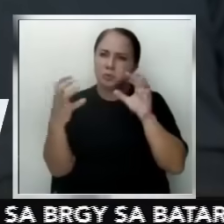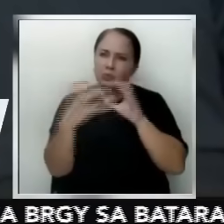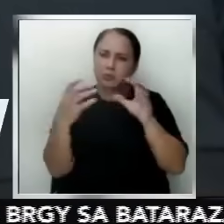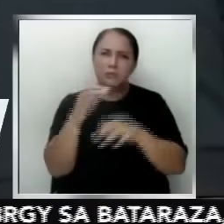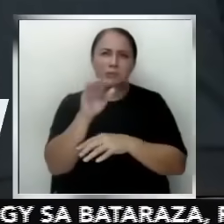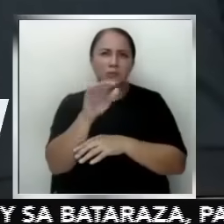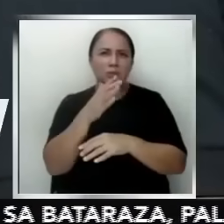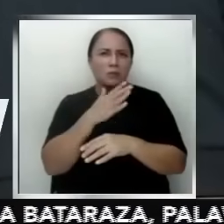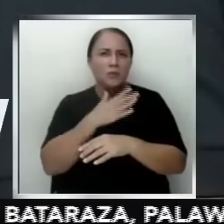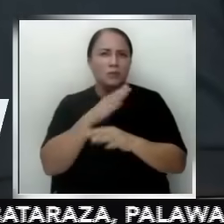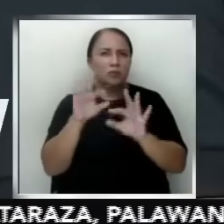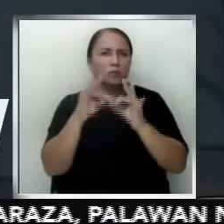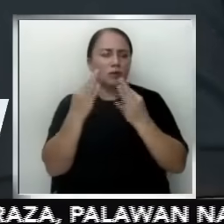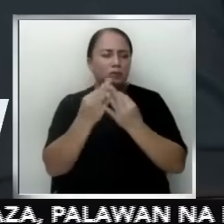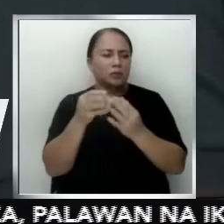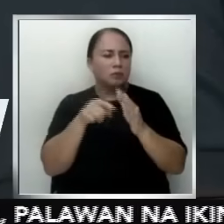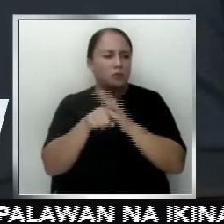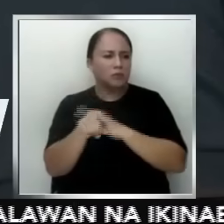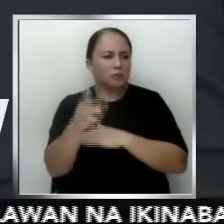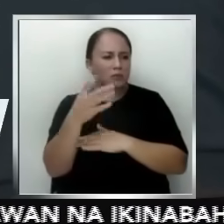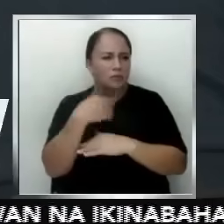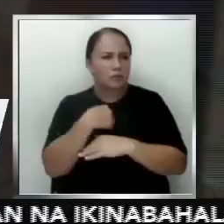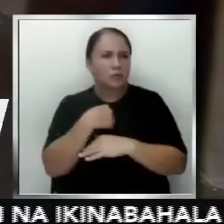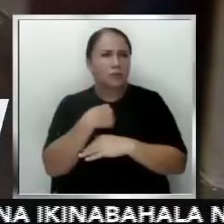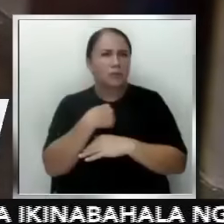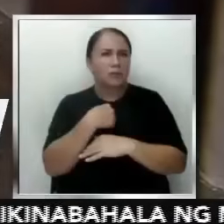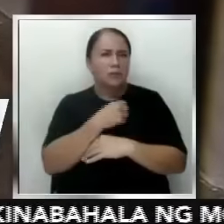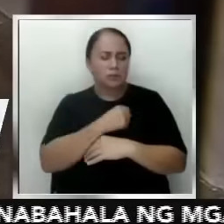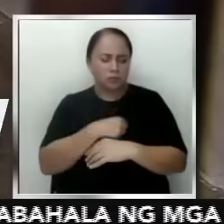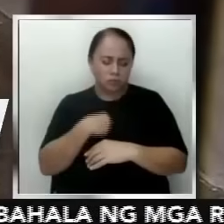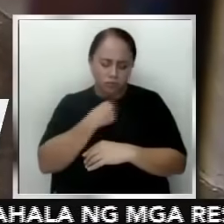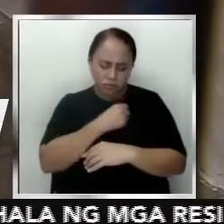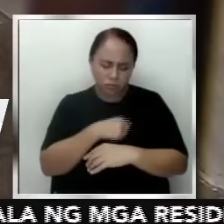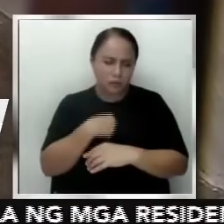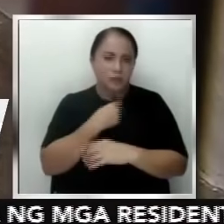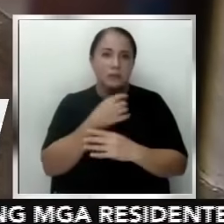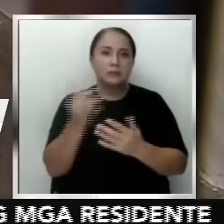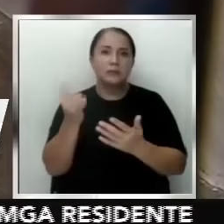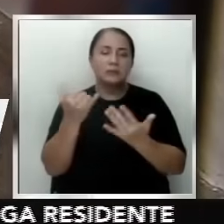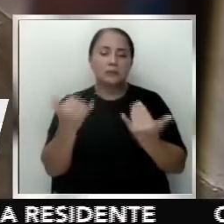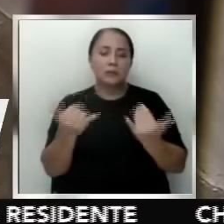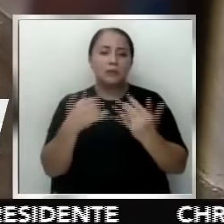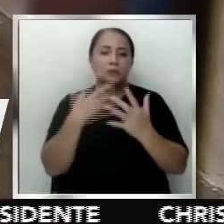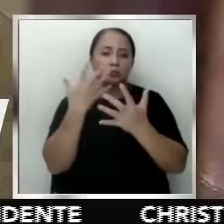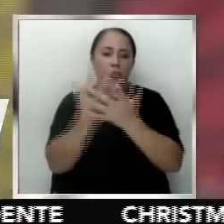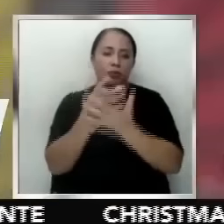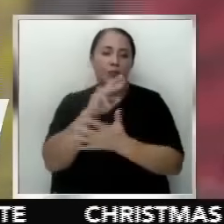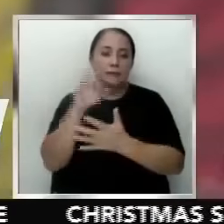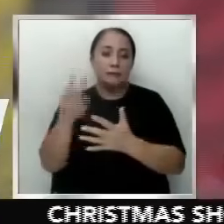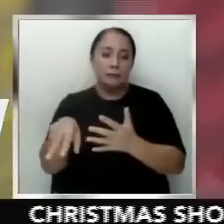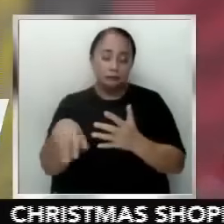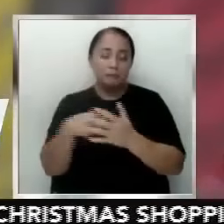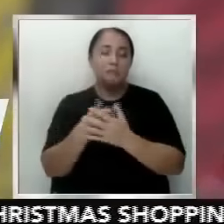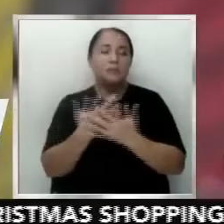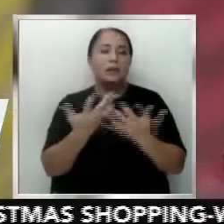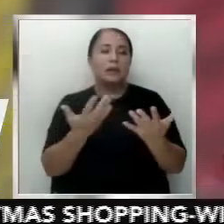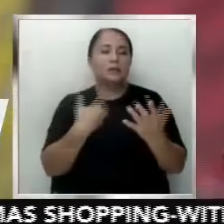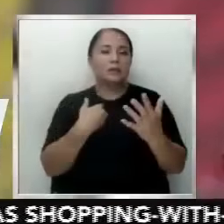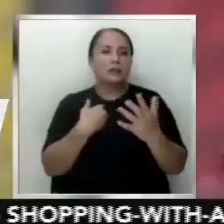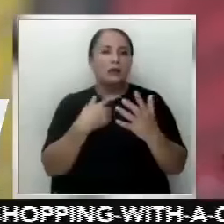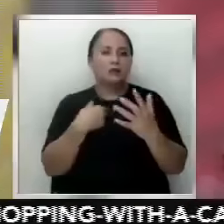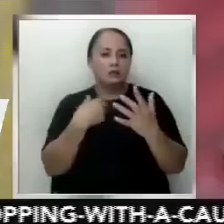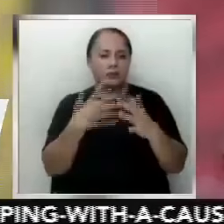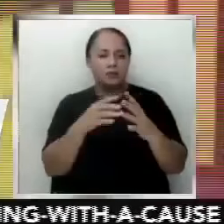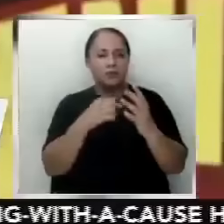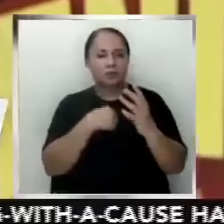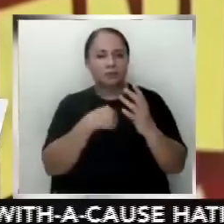pamilya ng napatay ko pagsisihan ko na lang po nakakulong na sa Manila police District ang suspect at na-inquest na sa